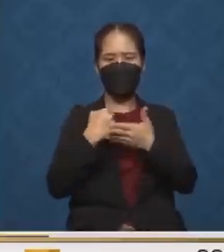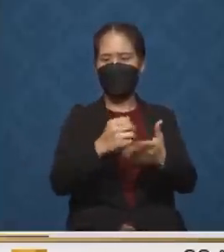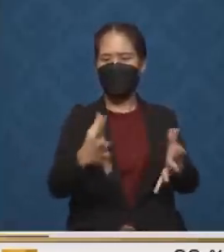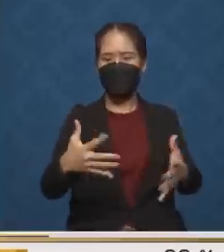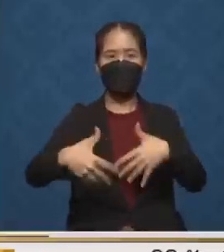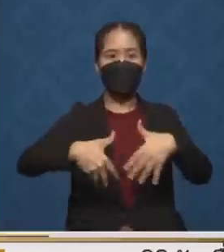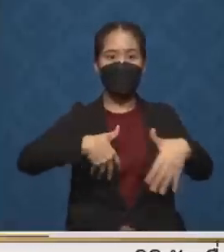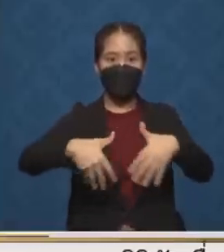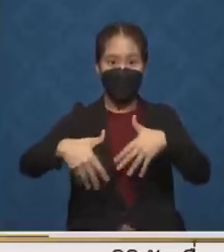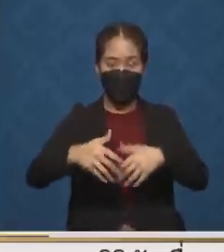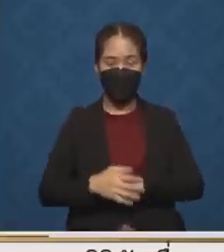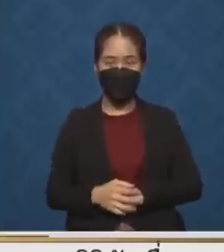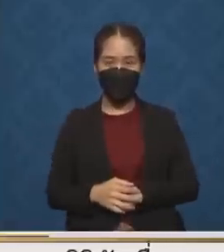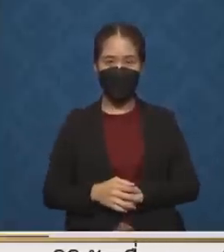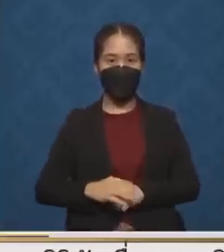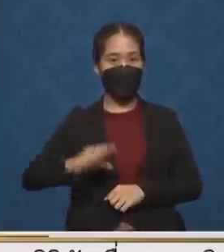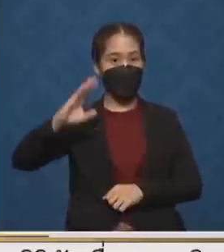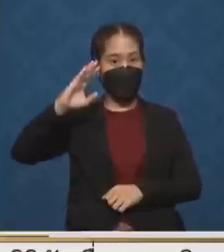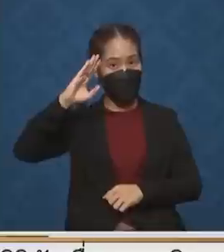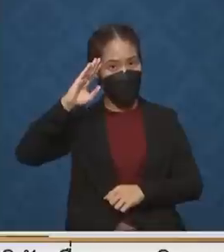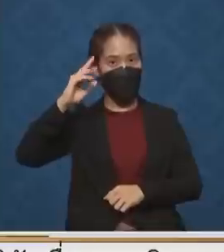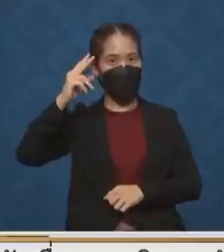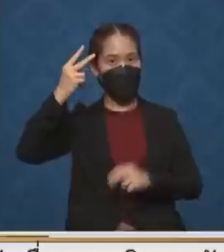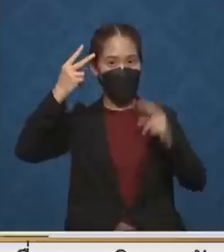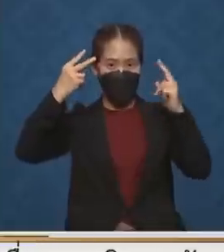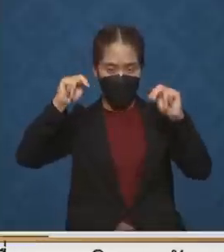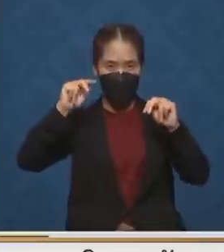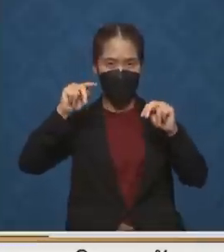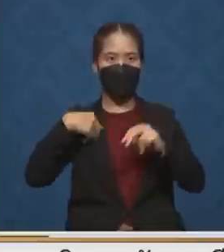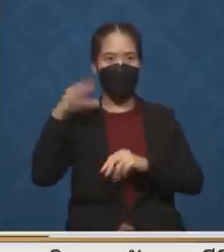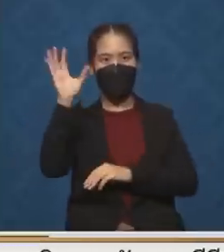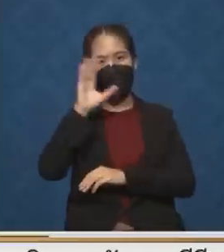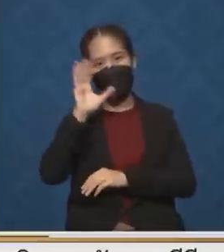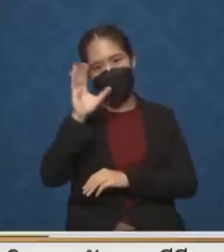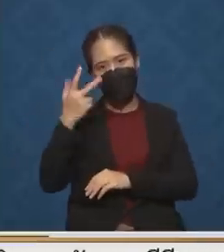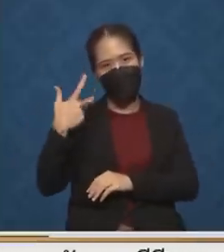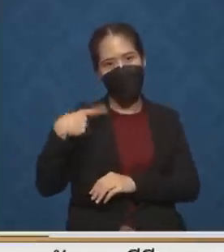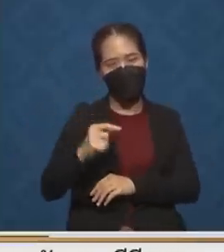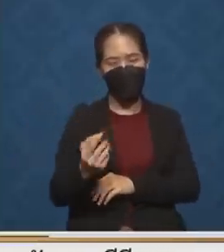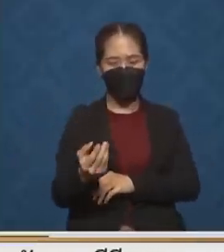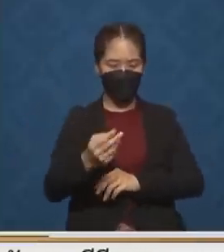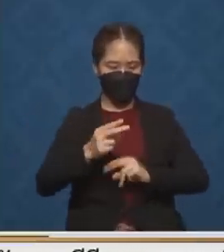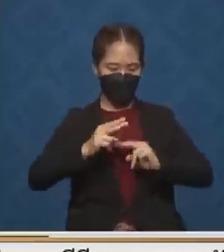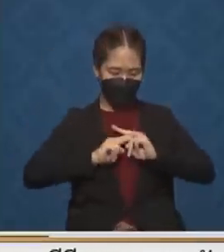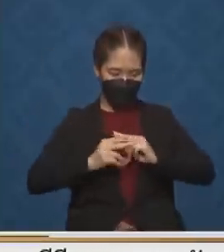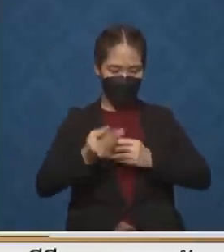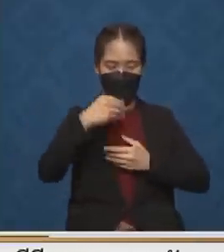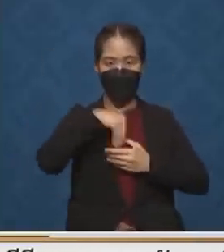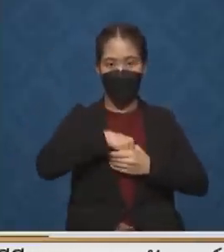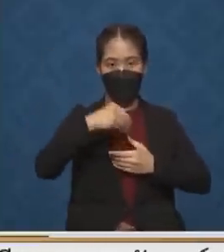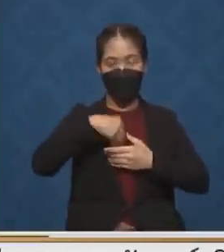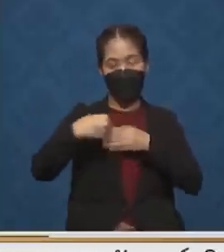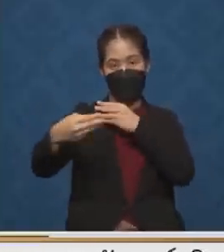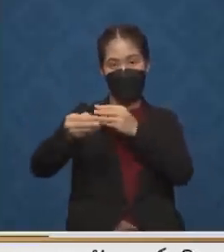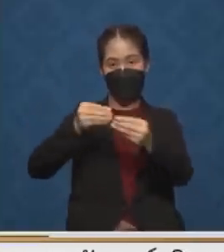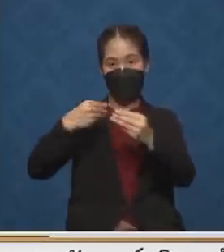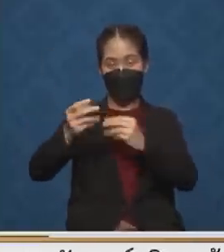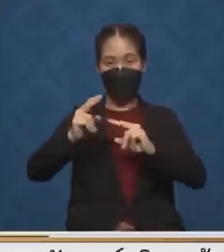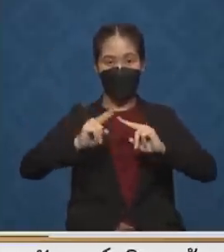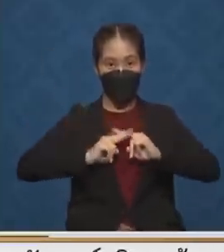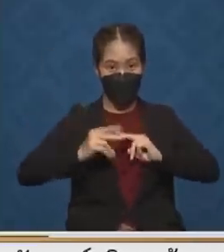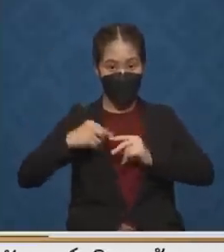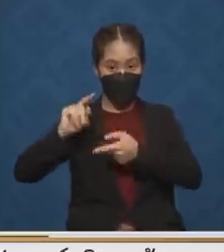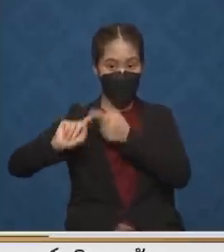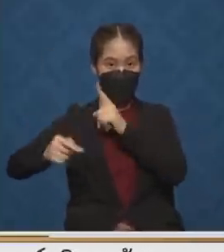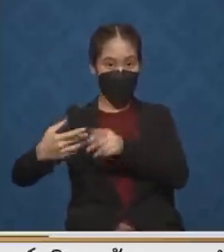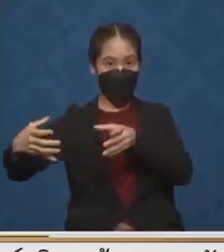และผเอกประยุตจารโนชายังคงเสวงหาผลประโยชนบนความเดือดร้อนของประชาชนเอื่อผลประโยชนให้ตนเองและพวกพ